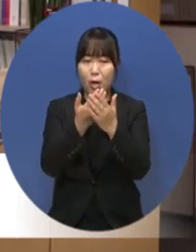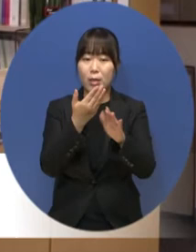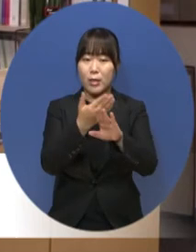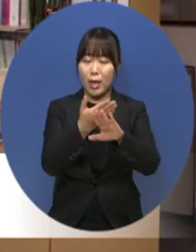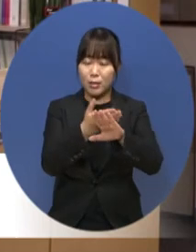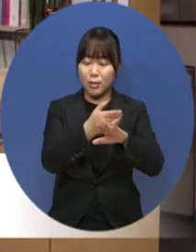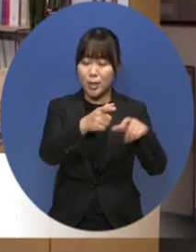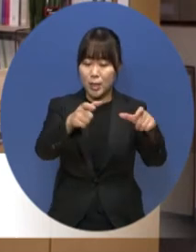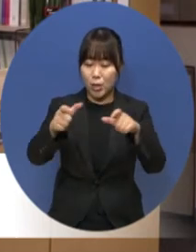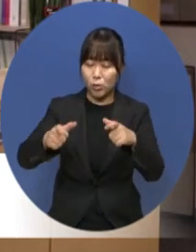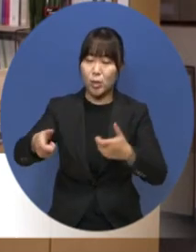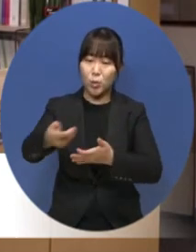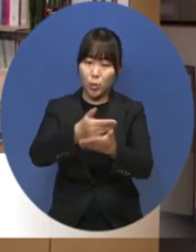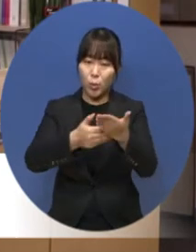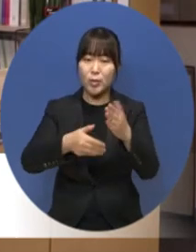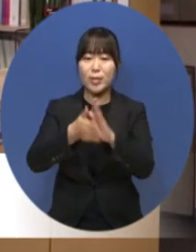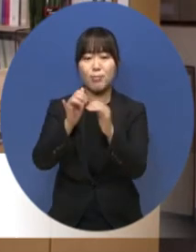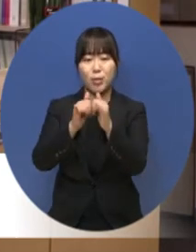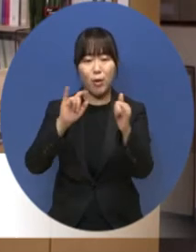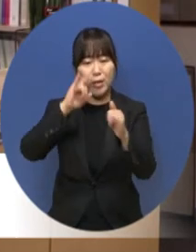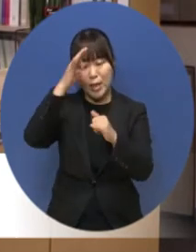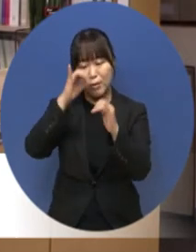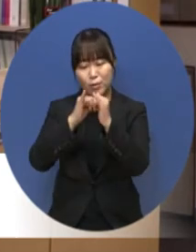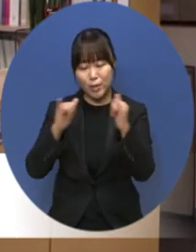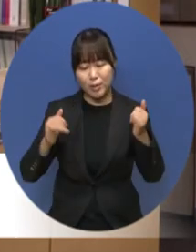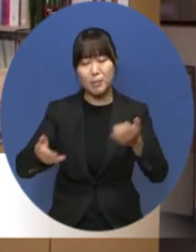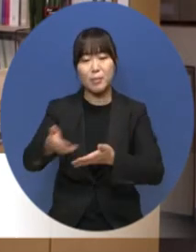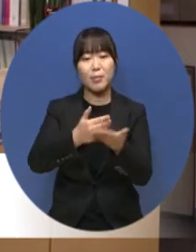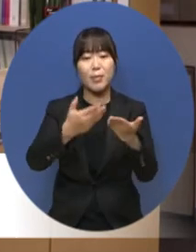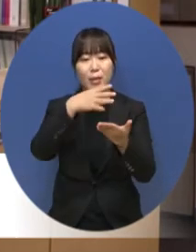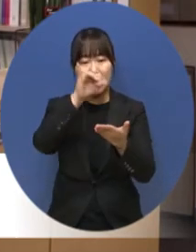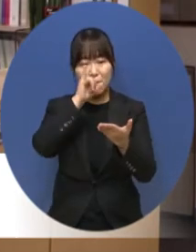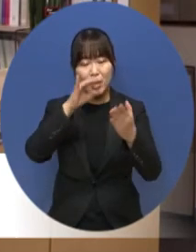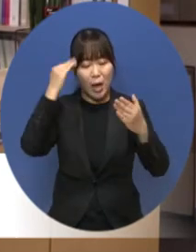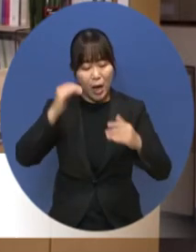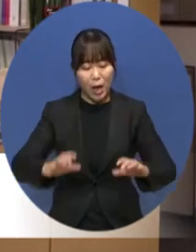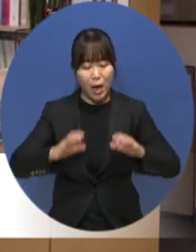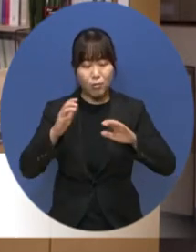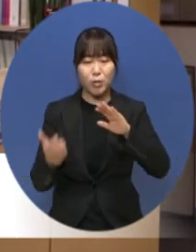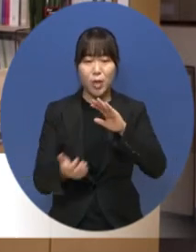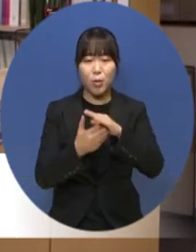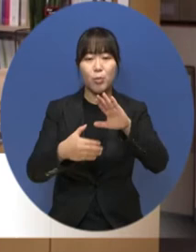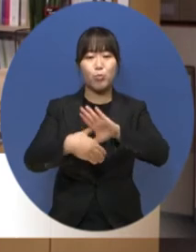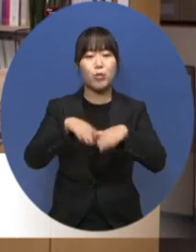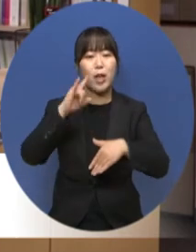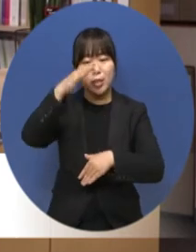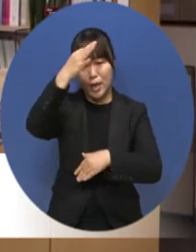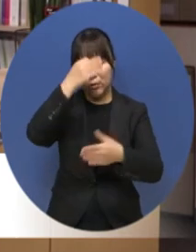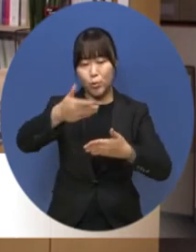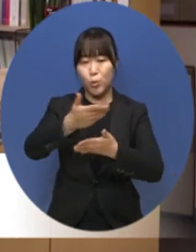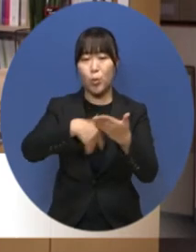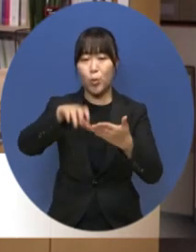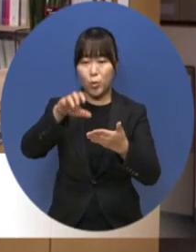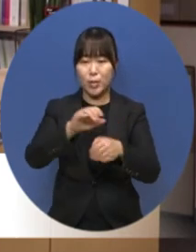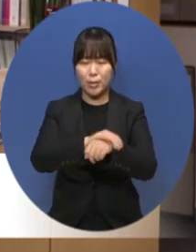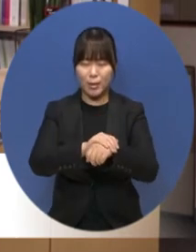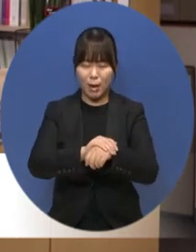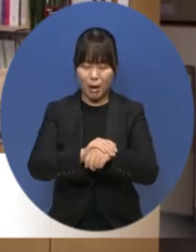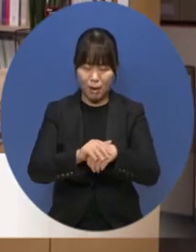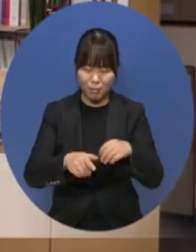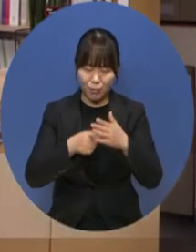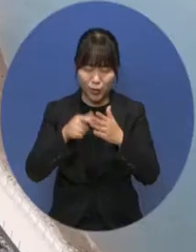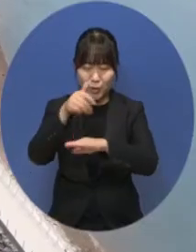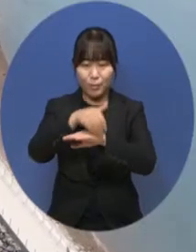소통 그리고 우리 시민들과 예술인들이 소통할 수 있는 국내 최고의 문화예술 소통광장이 되도록 잘 만들어가려고